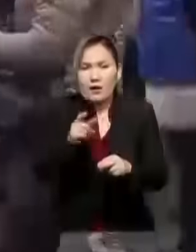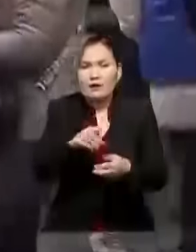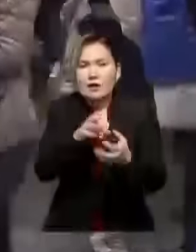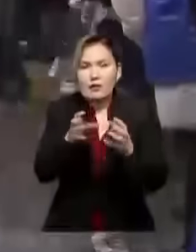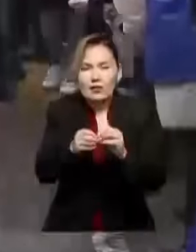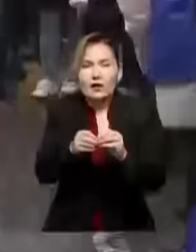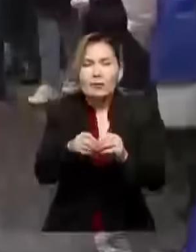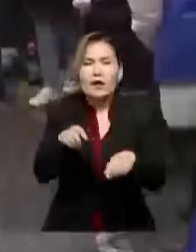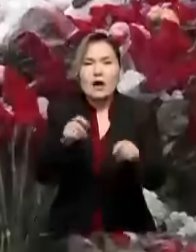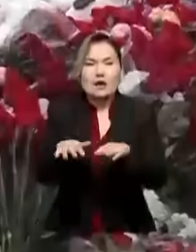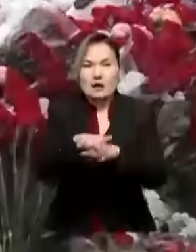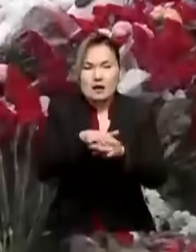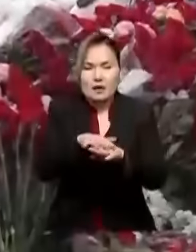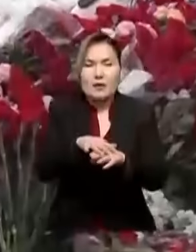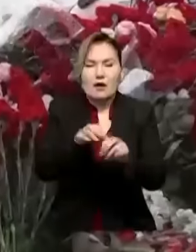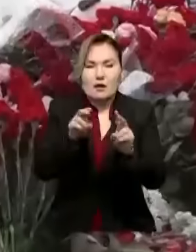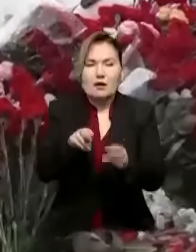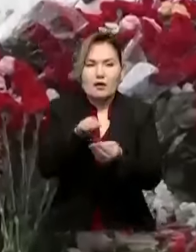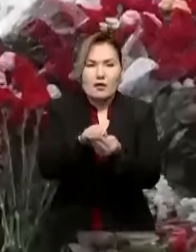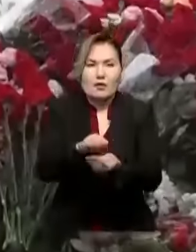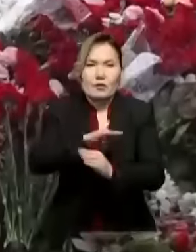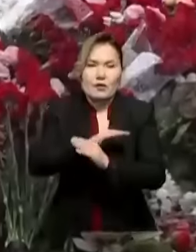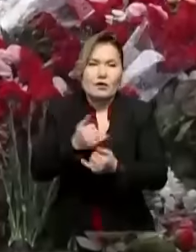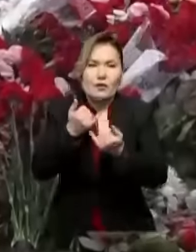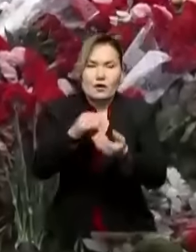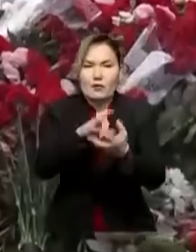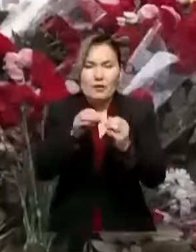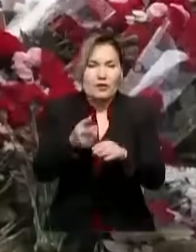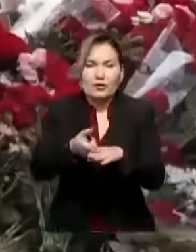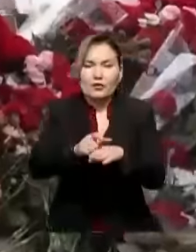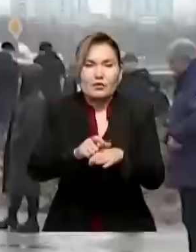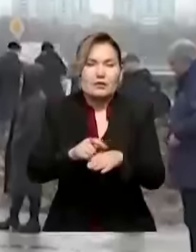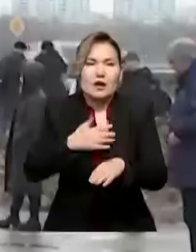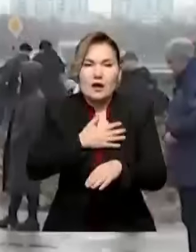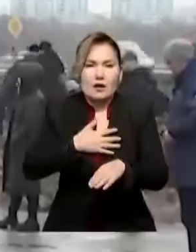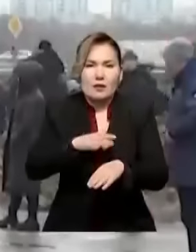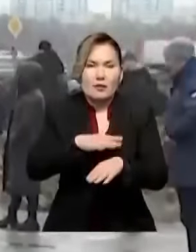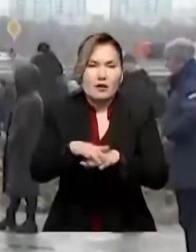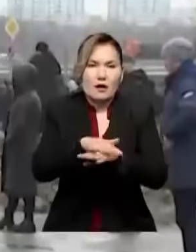келді. Олар ғимаратын қасына жиналып, сол сәтті еске түсіру өте қиын дейді.